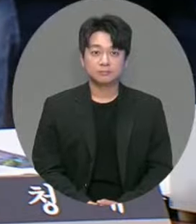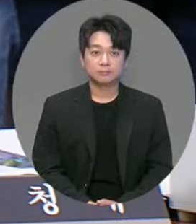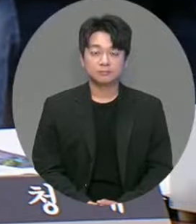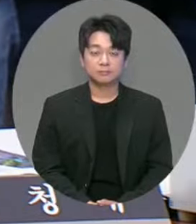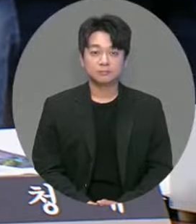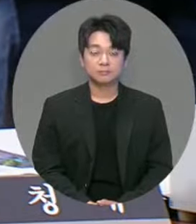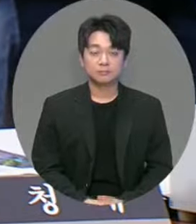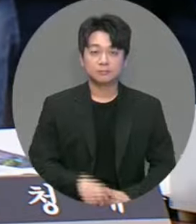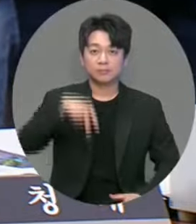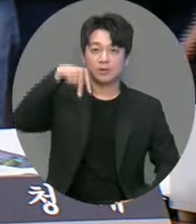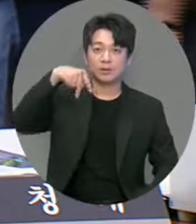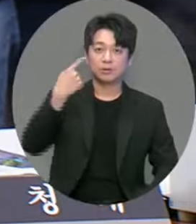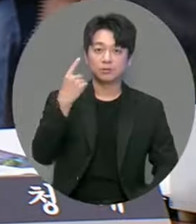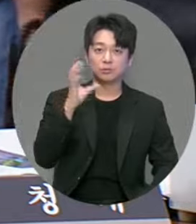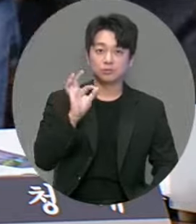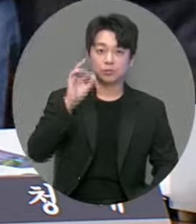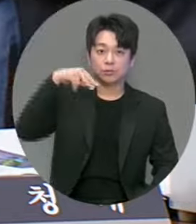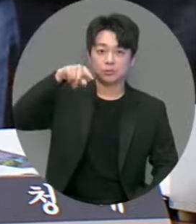송석준 의원님